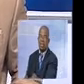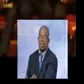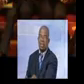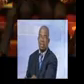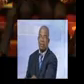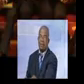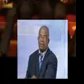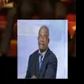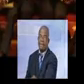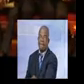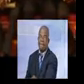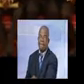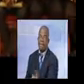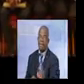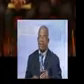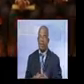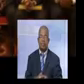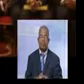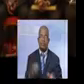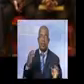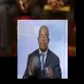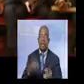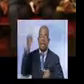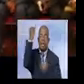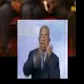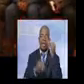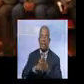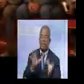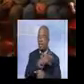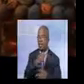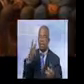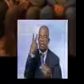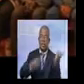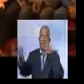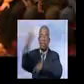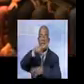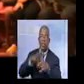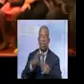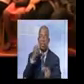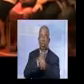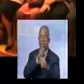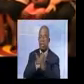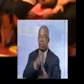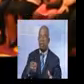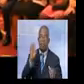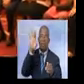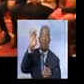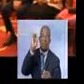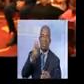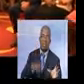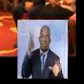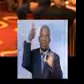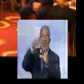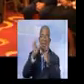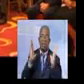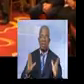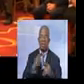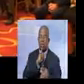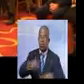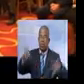Aimer. Au terme de deux journées de travaux qui ont réuni 80 participants issus des